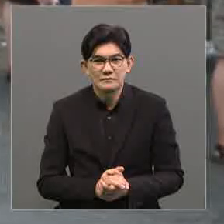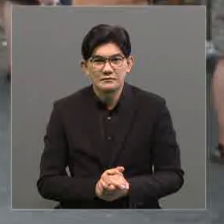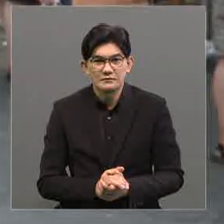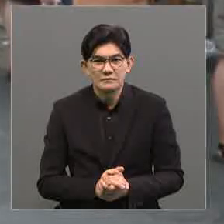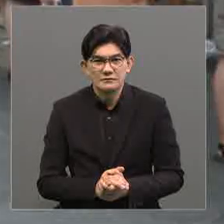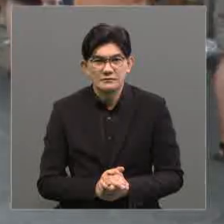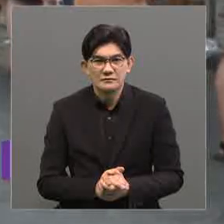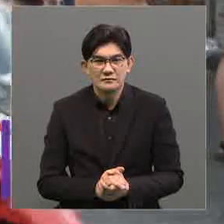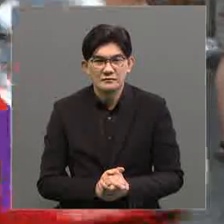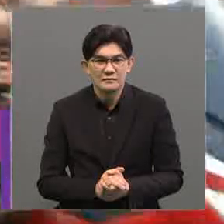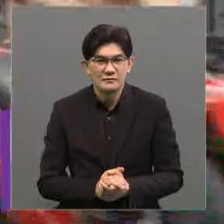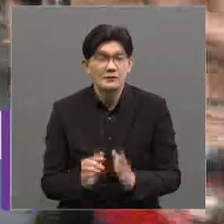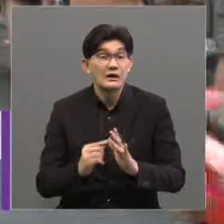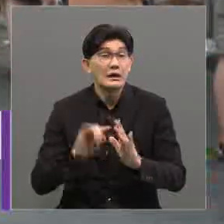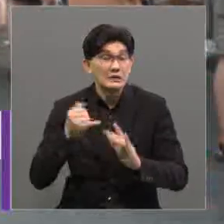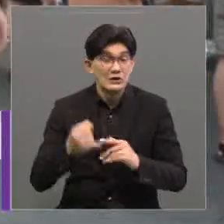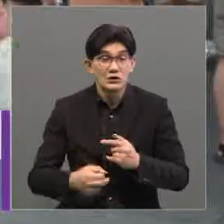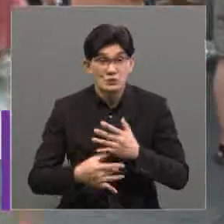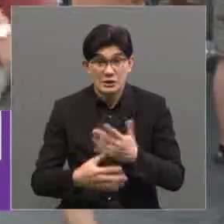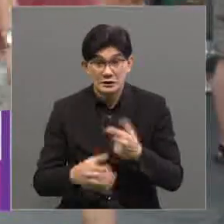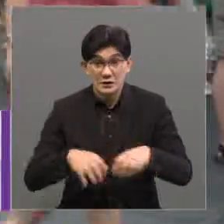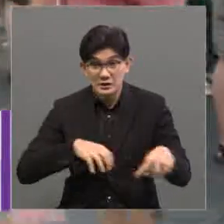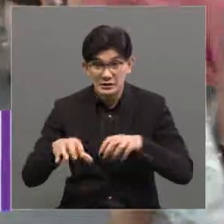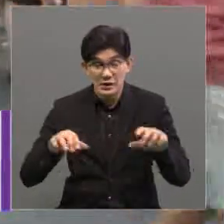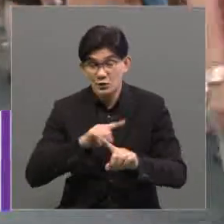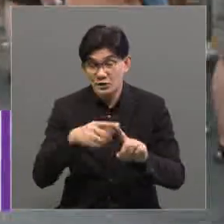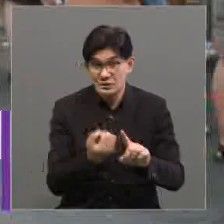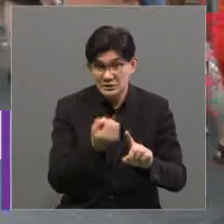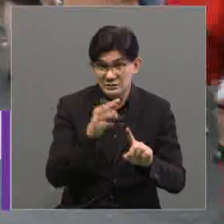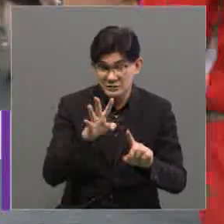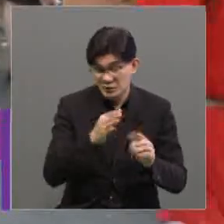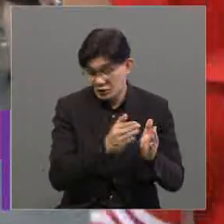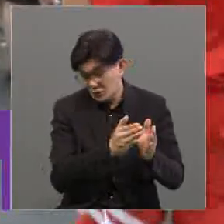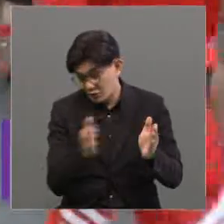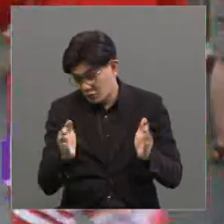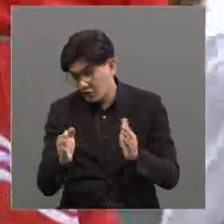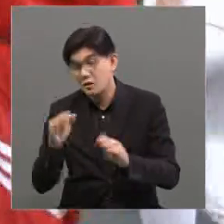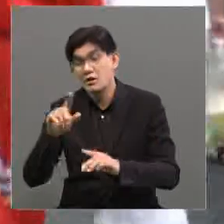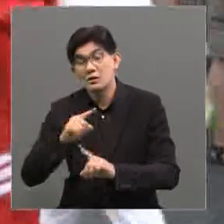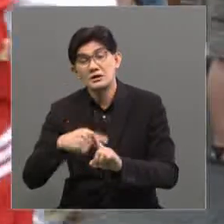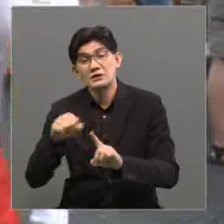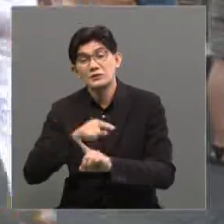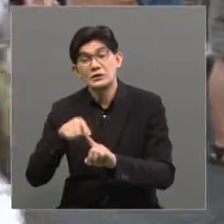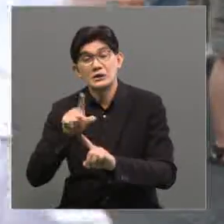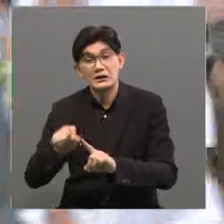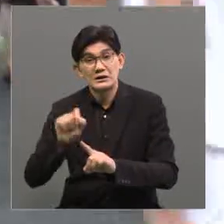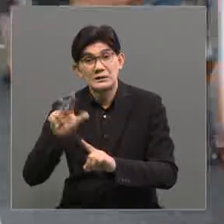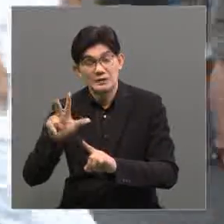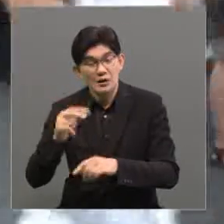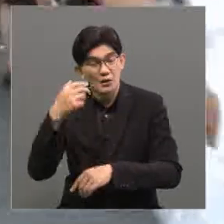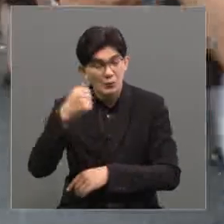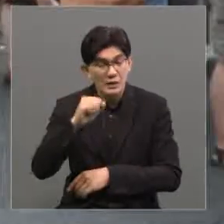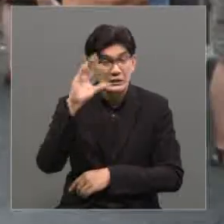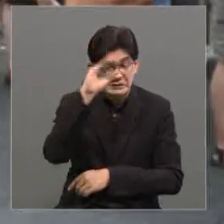ครับสำหรับเทศกาลงานเจเยาวราชจัดมาตั้งแต่วันที่14นะครับจัดไปจนถึง23ตุลาคมนี้10วัน10คืน